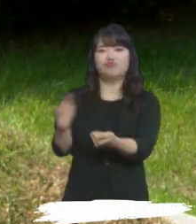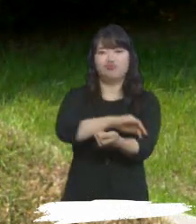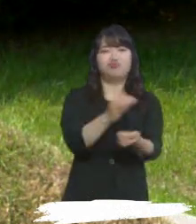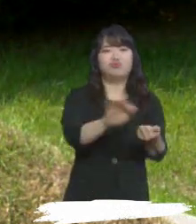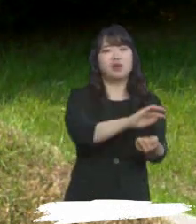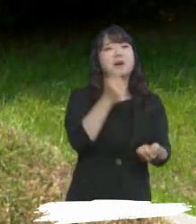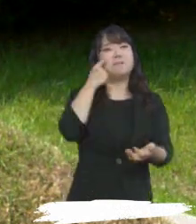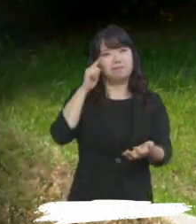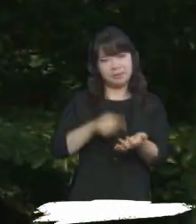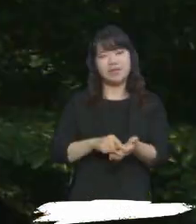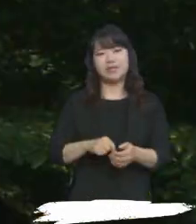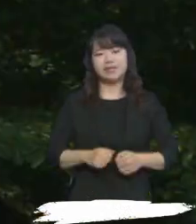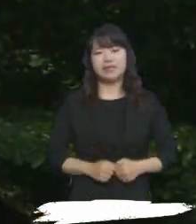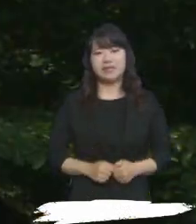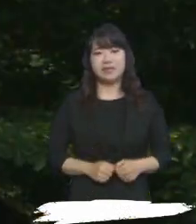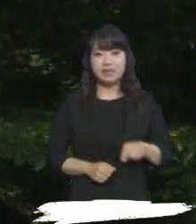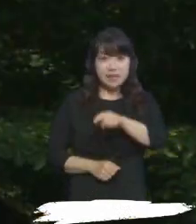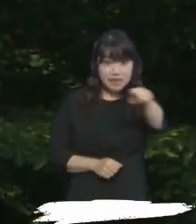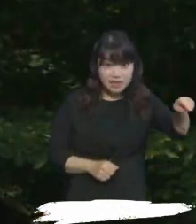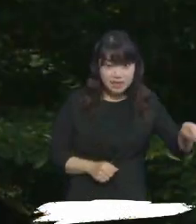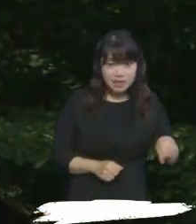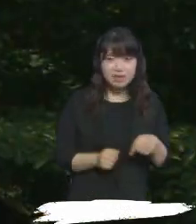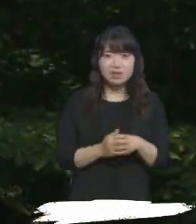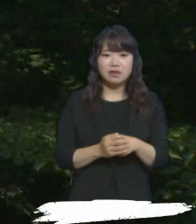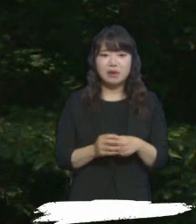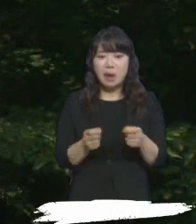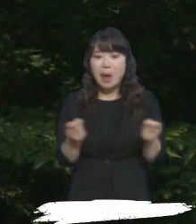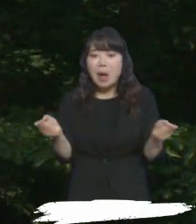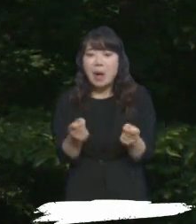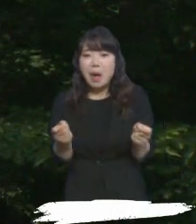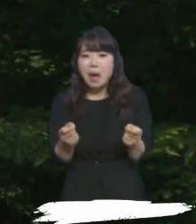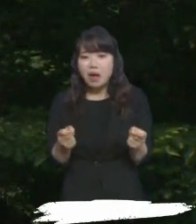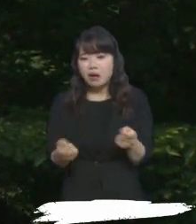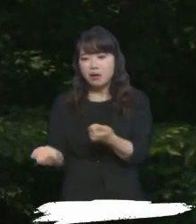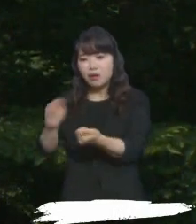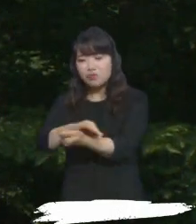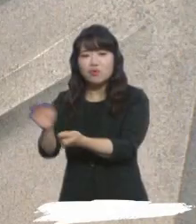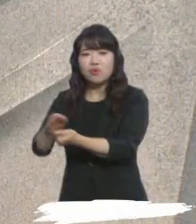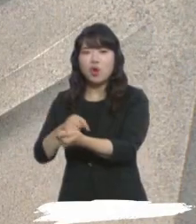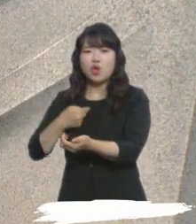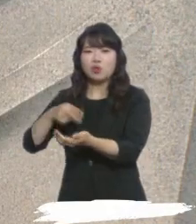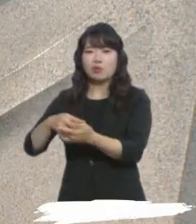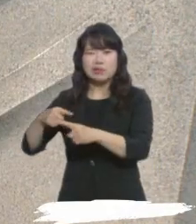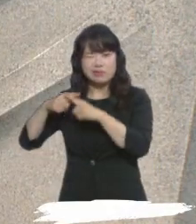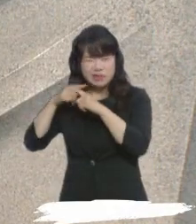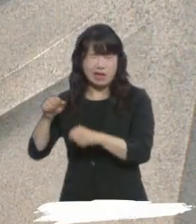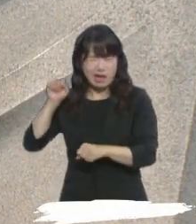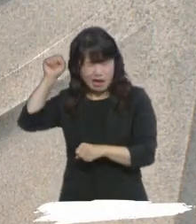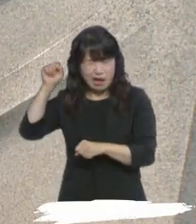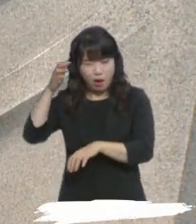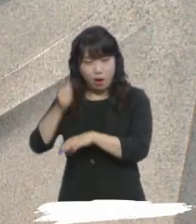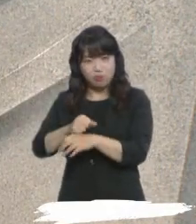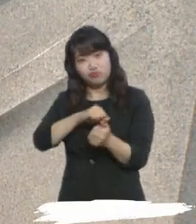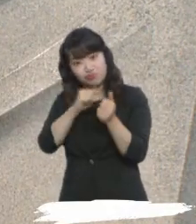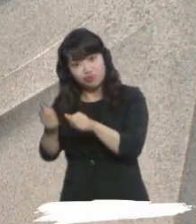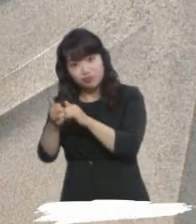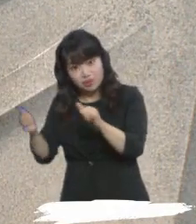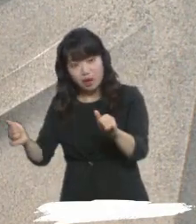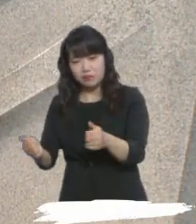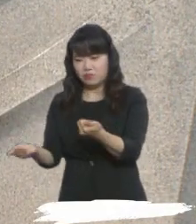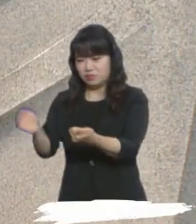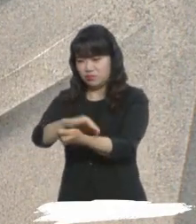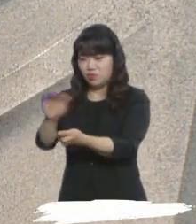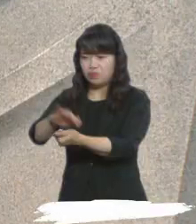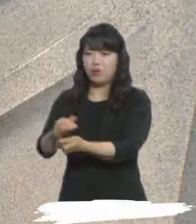있습니다. 이들과 불과 4, 50m 거리에는 독립운동을 하다 희생당한 애국지사와